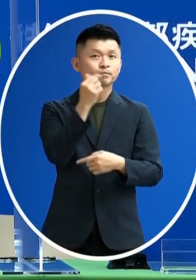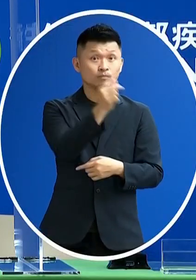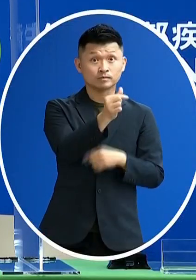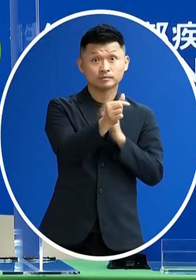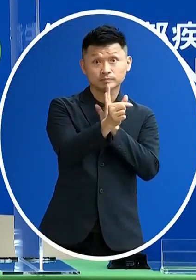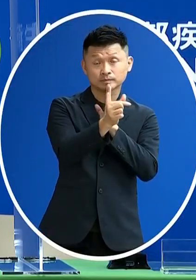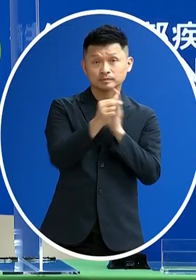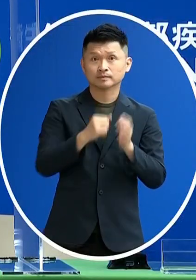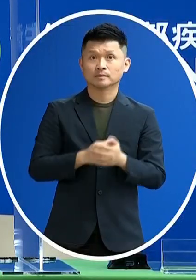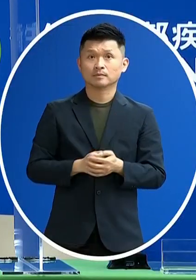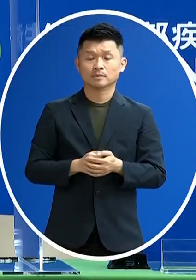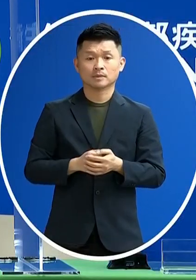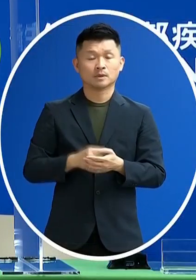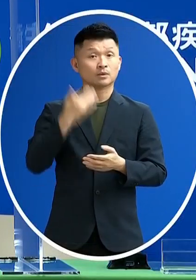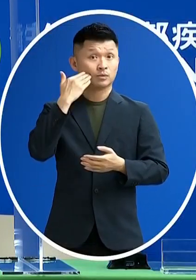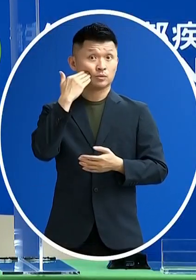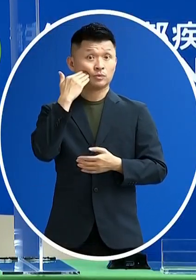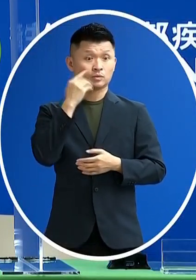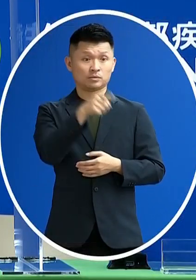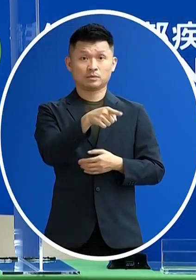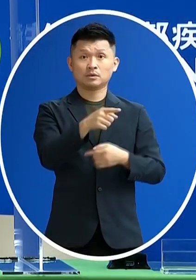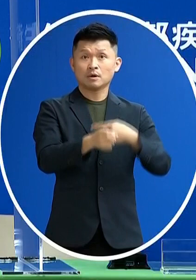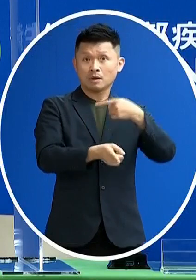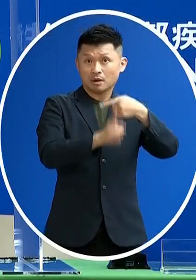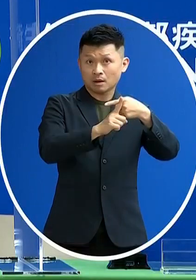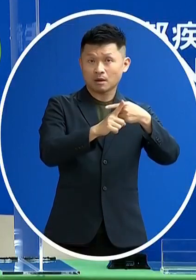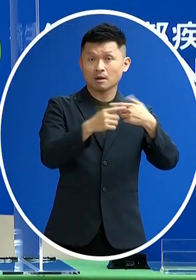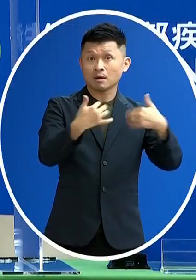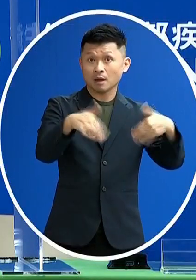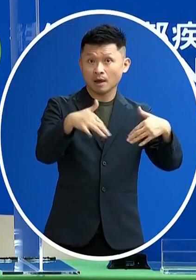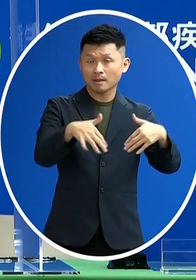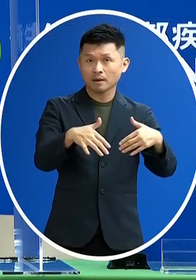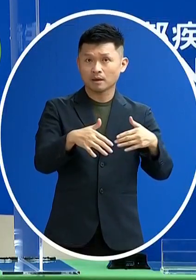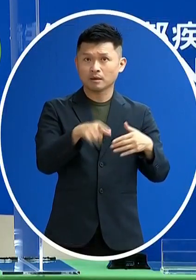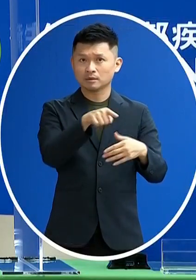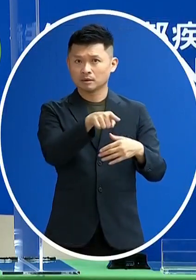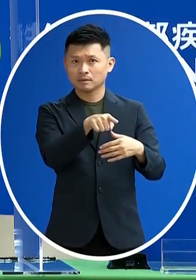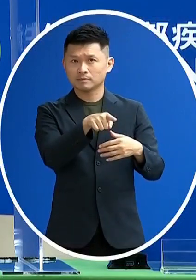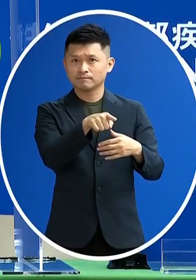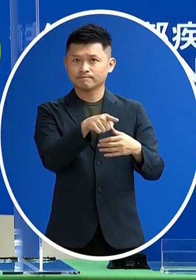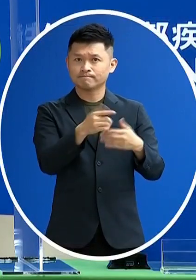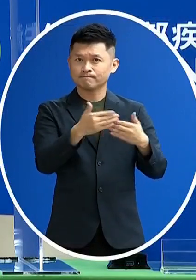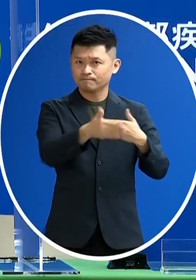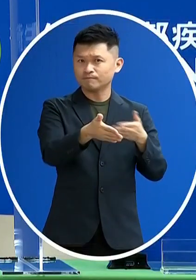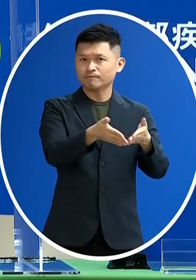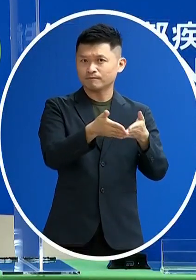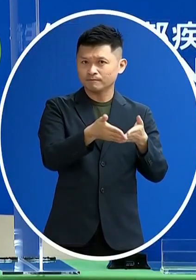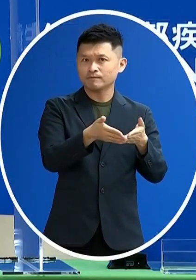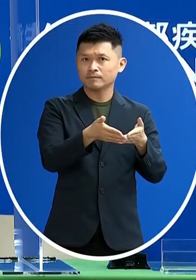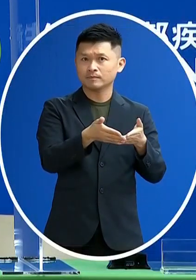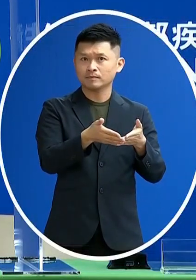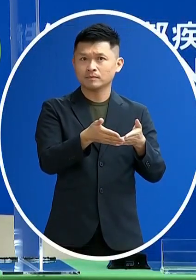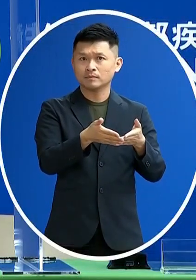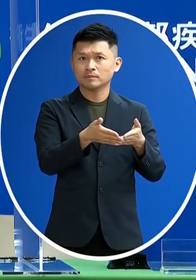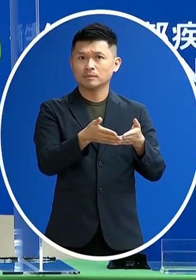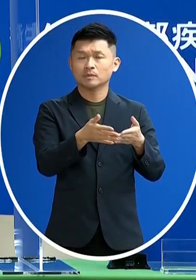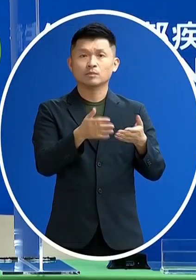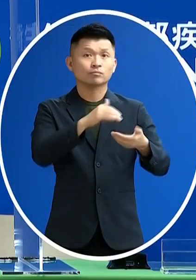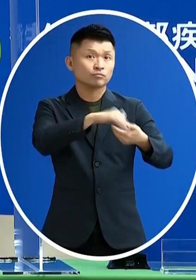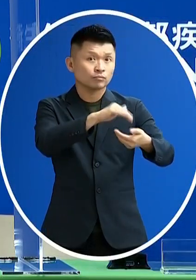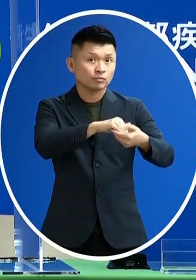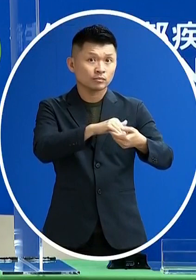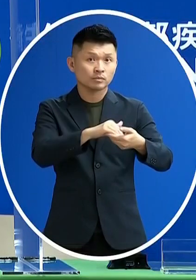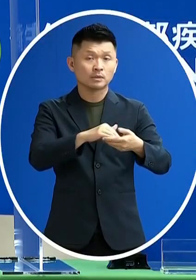上面，你没有在他确诊的时候确定他是一个需要被隔离治疗人，而把他隔离治